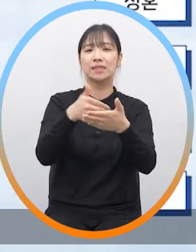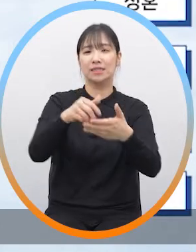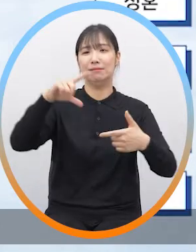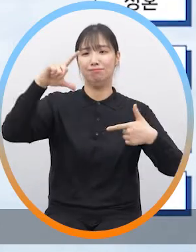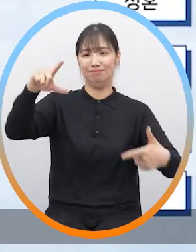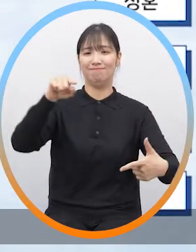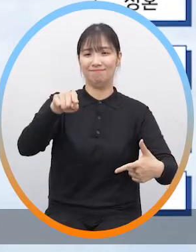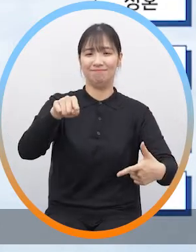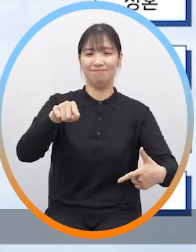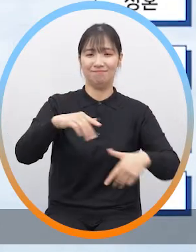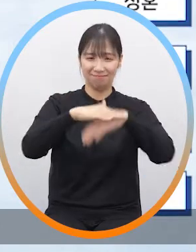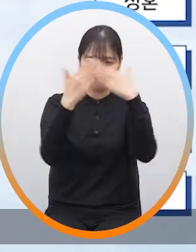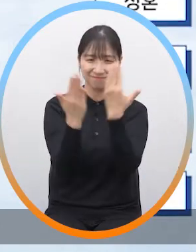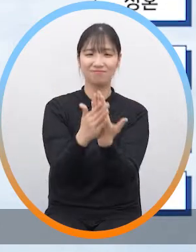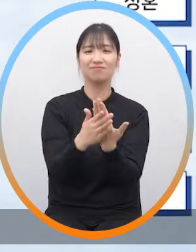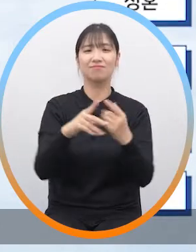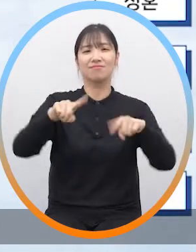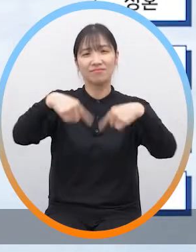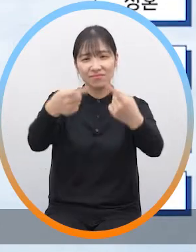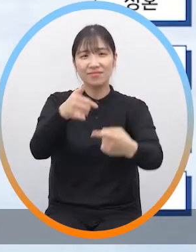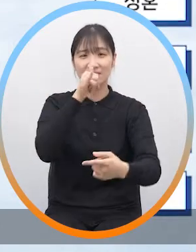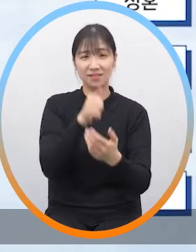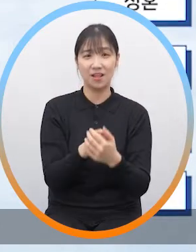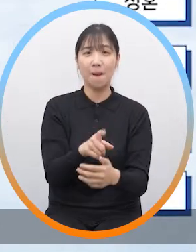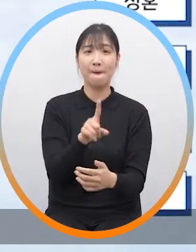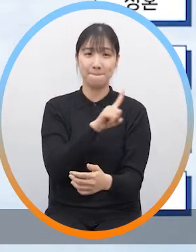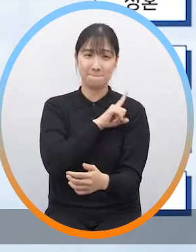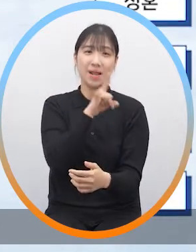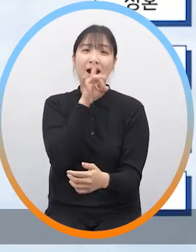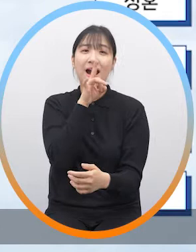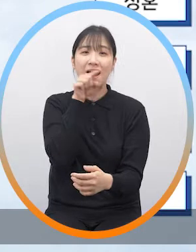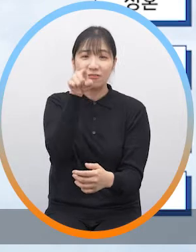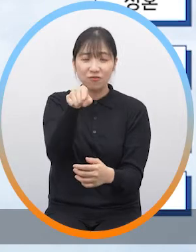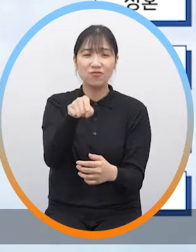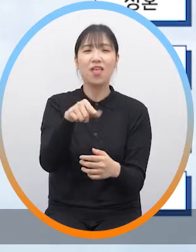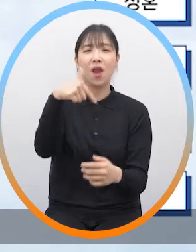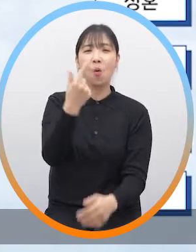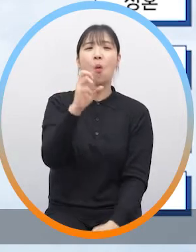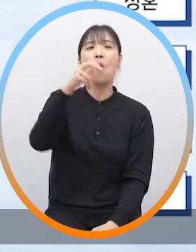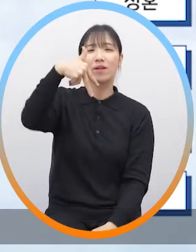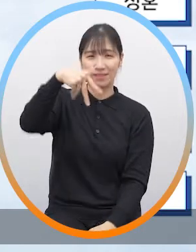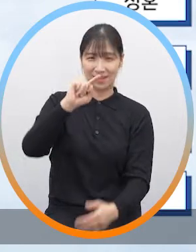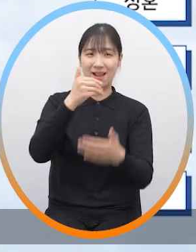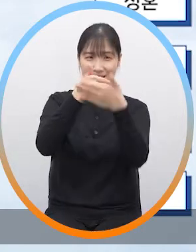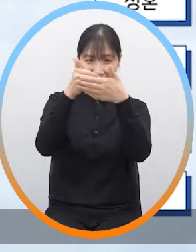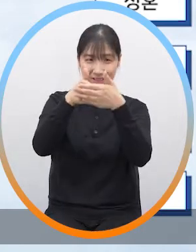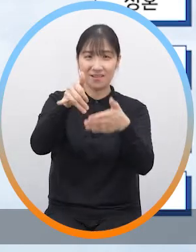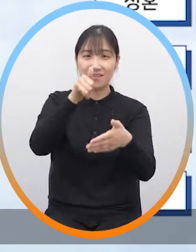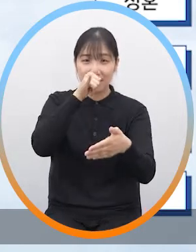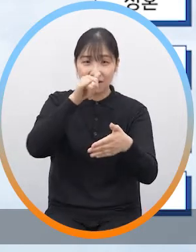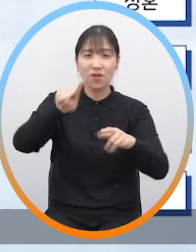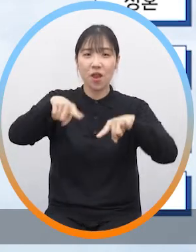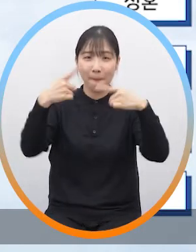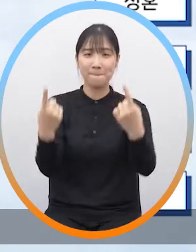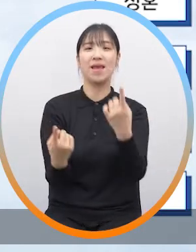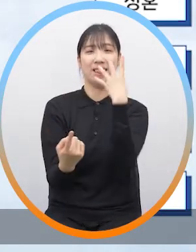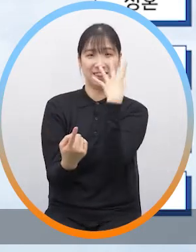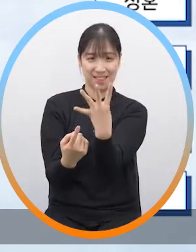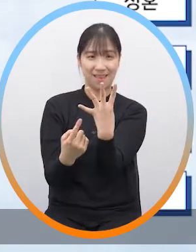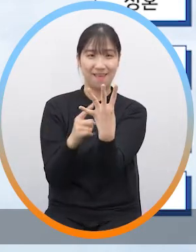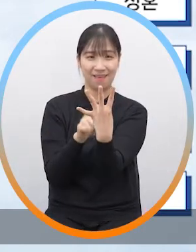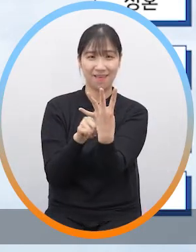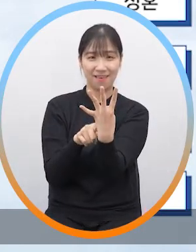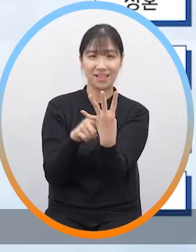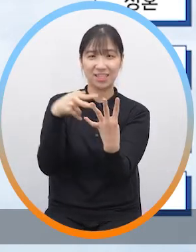화면에 보이는 이 표입니다. 맨 가운데에 공자의 초상이 그려져 있고 그 옆에 이 네 분이 아까 말씀드린